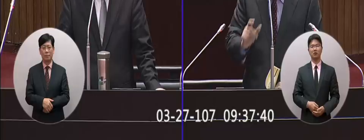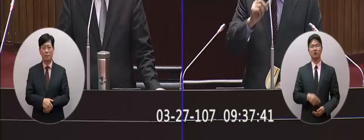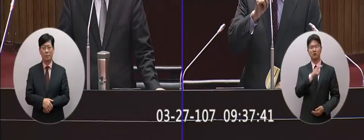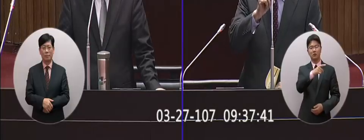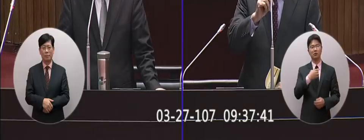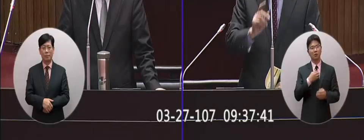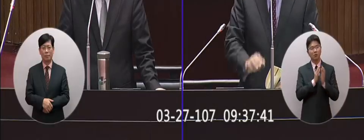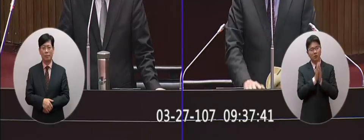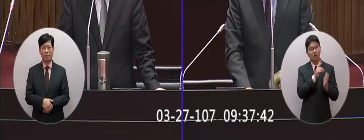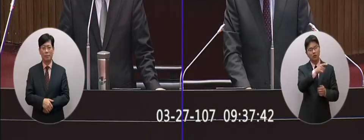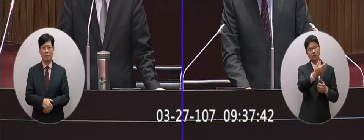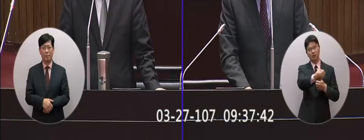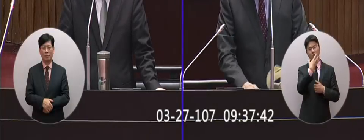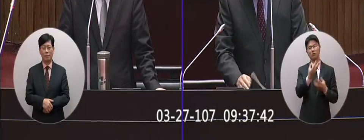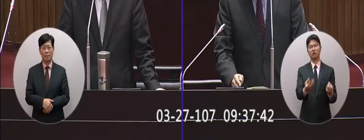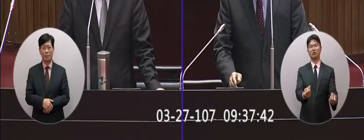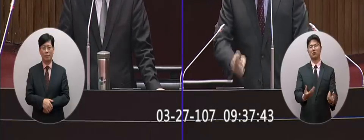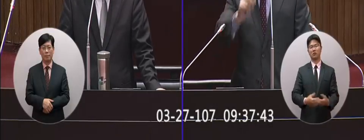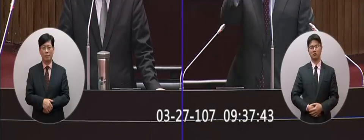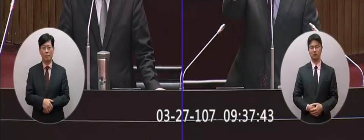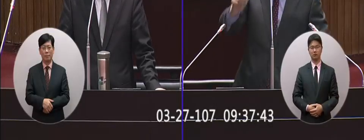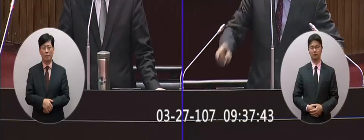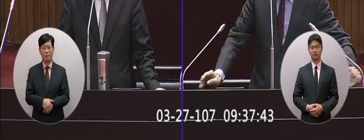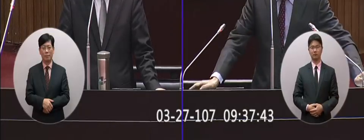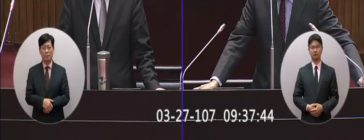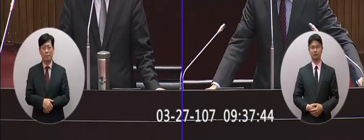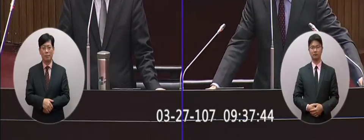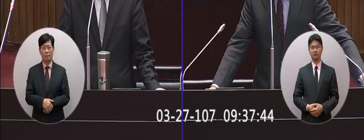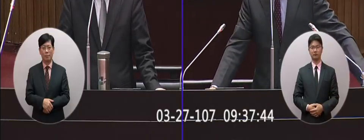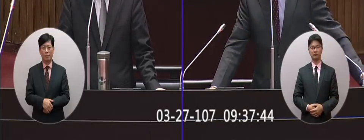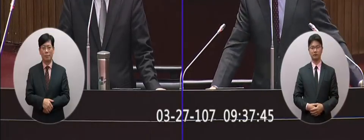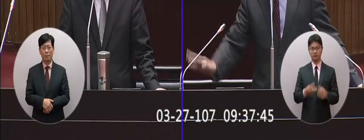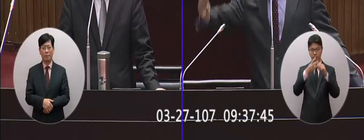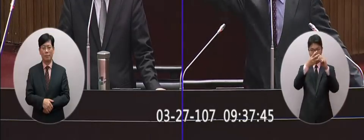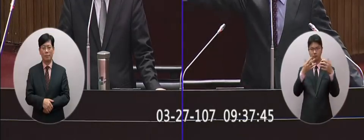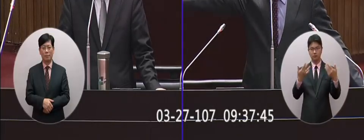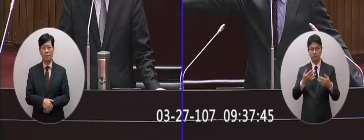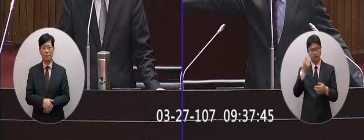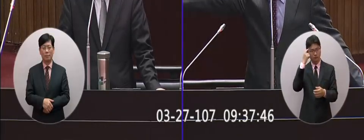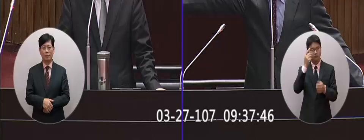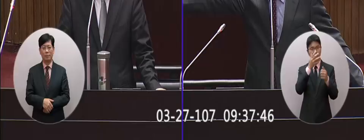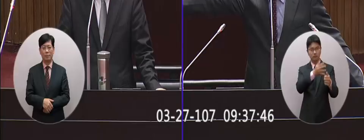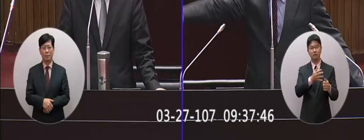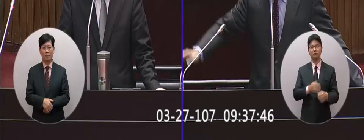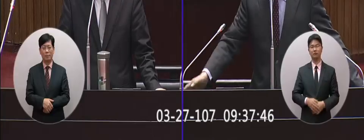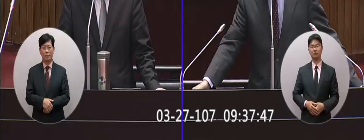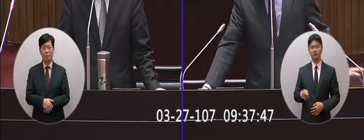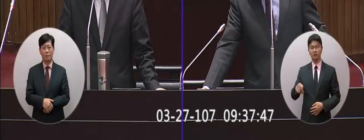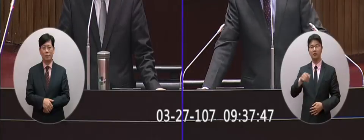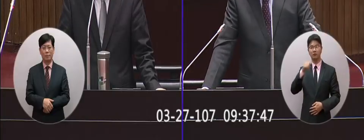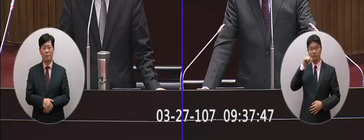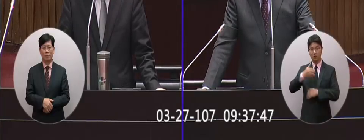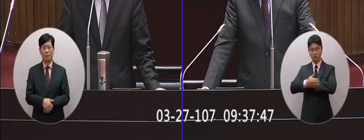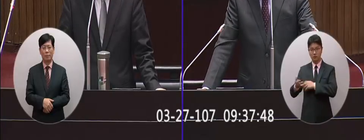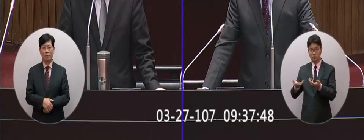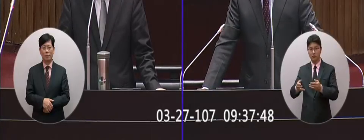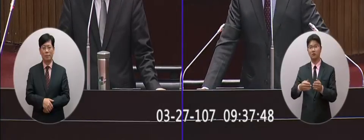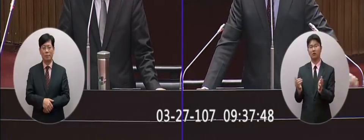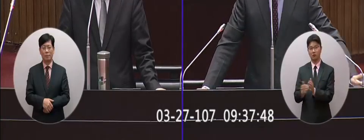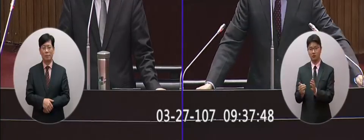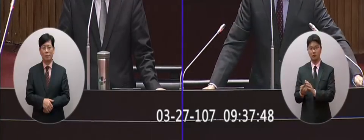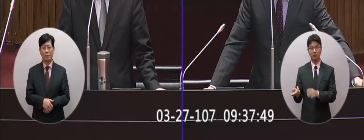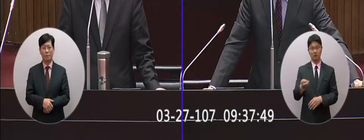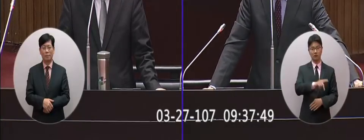跟我回应啊。好，再来我第三个问题，我请教家乡市的公料哈。